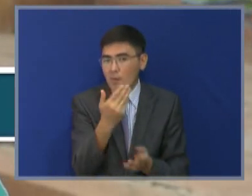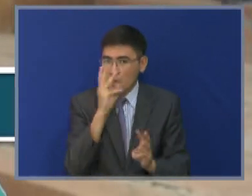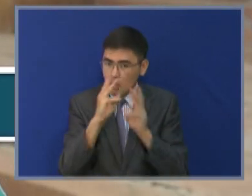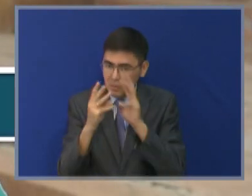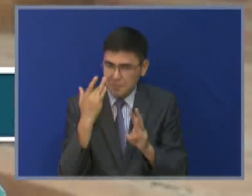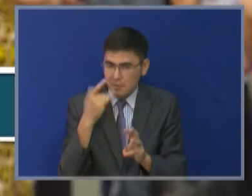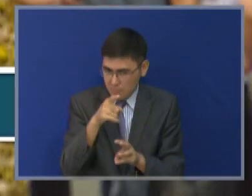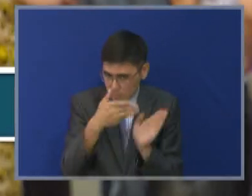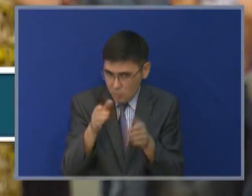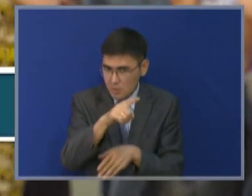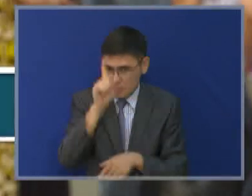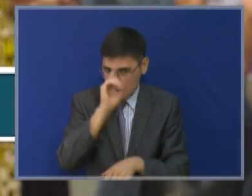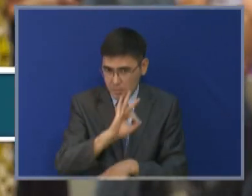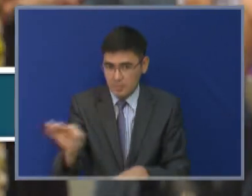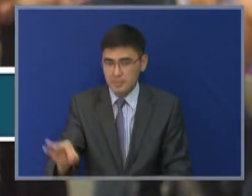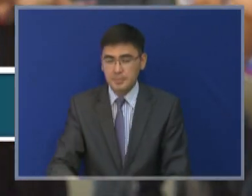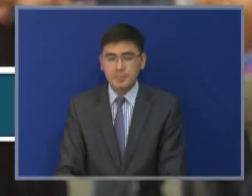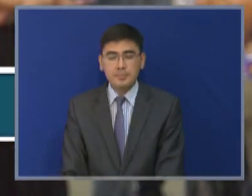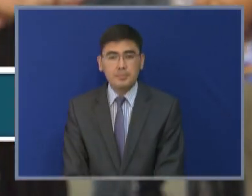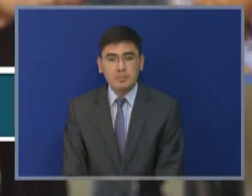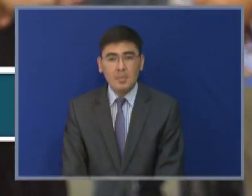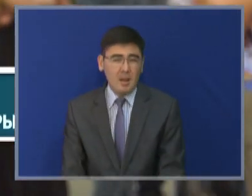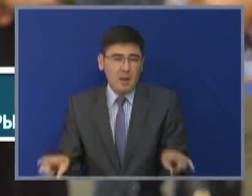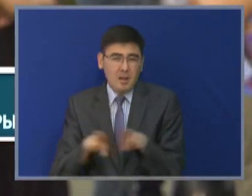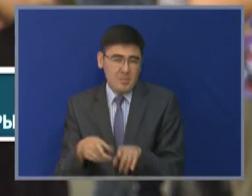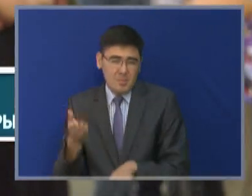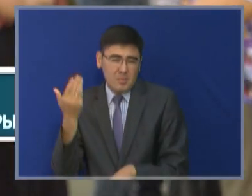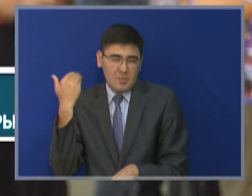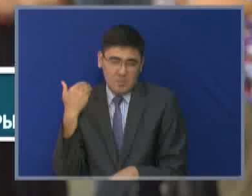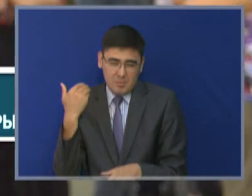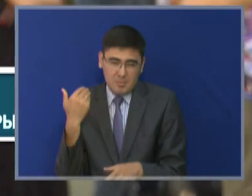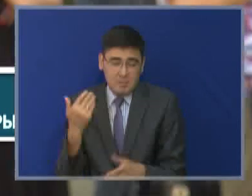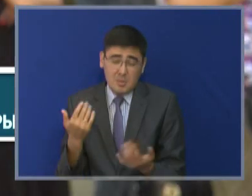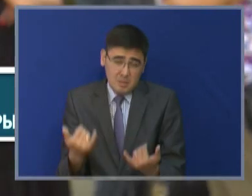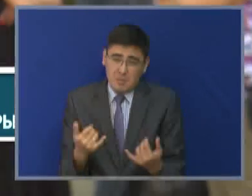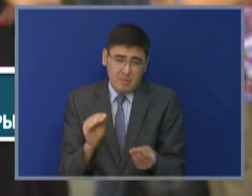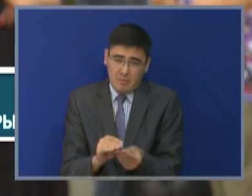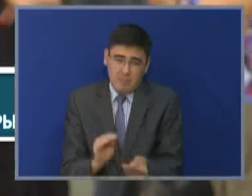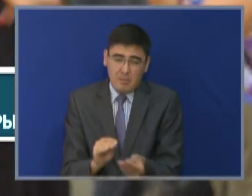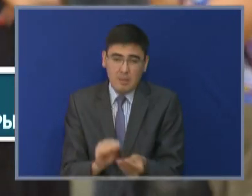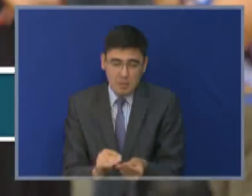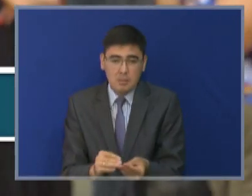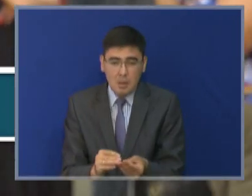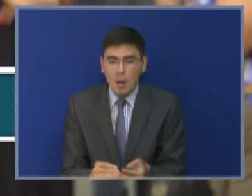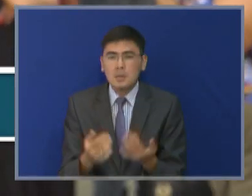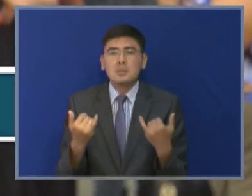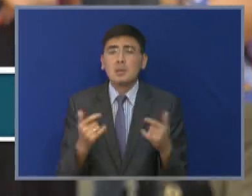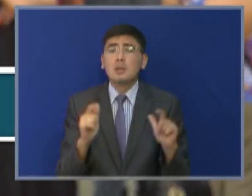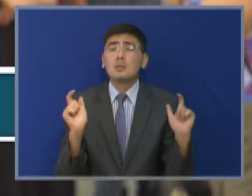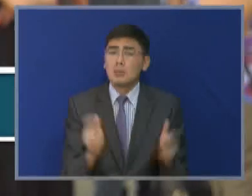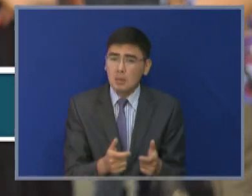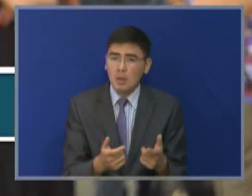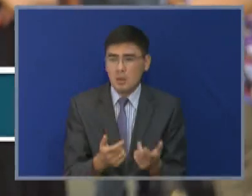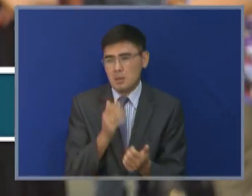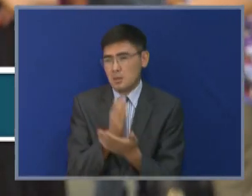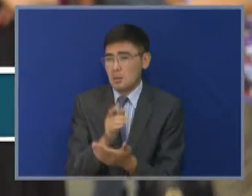қызметтерді аласыздар. Мұндай проблема бұрын болған емес, қазірде проблема деп саналмай, өткені бұлар тиісті карантинға байланысты.